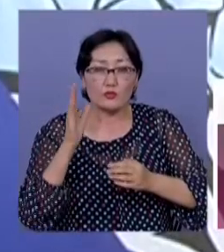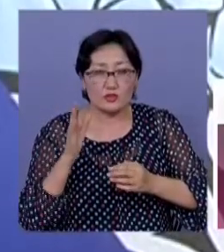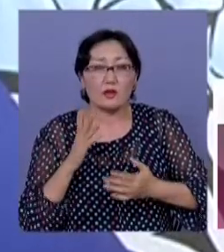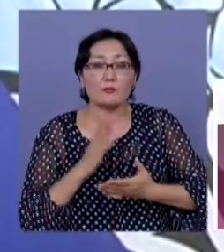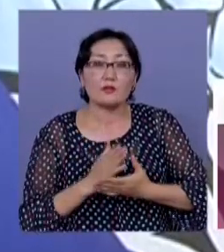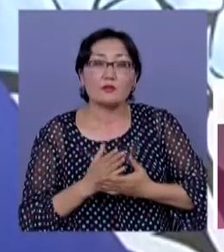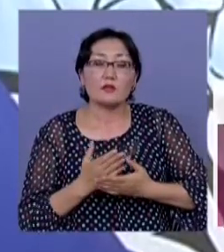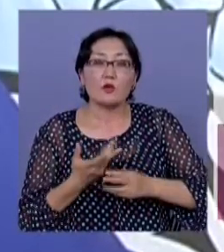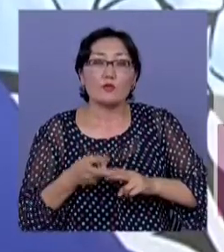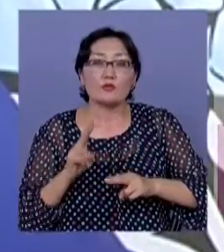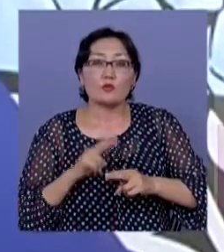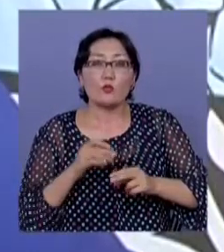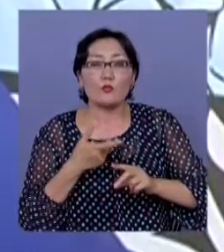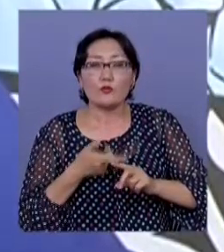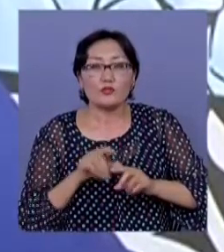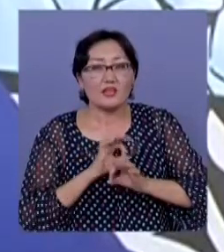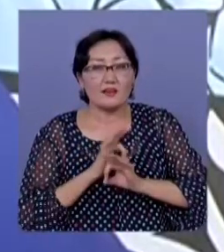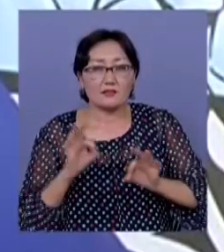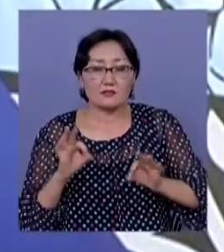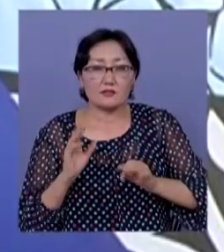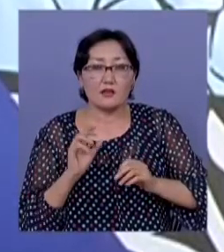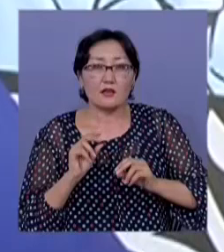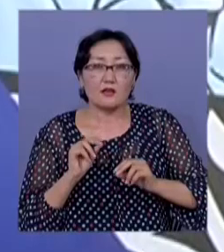деп, өйткені өте әділетті,